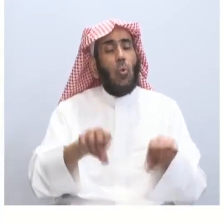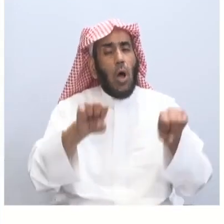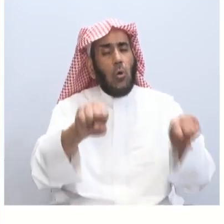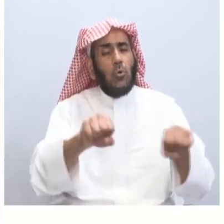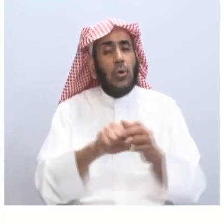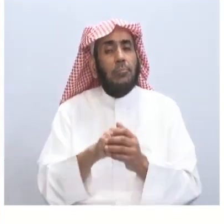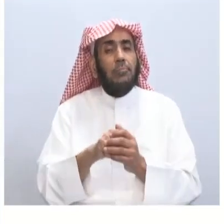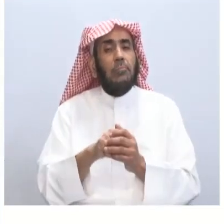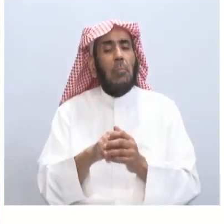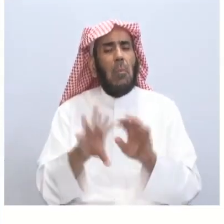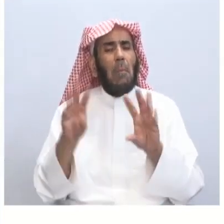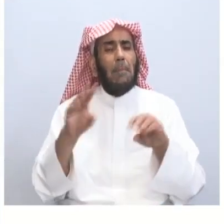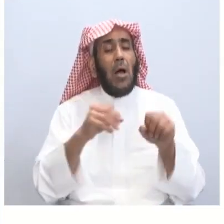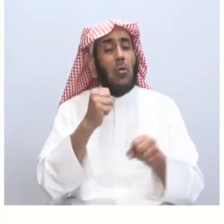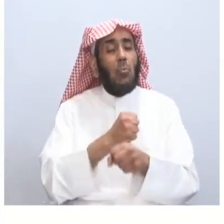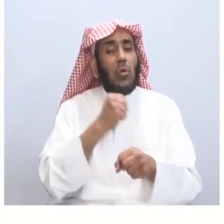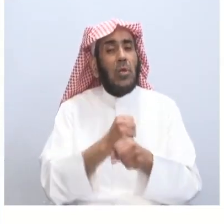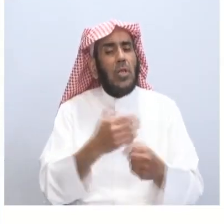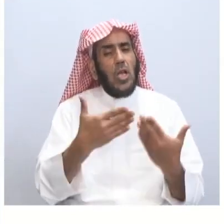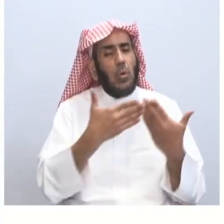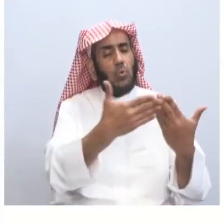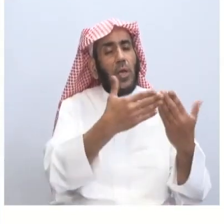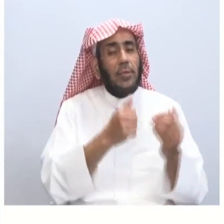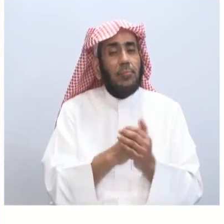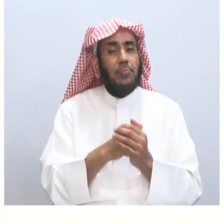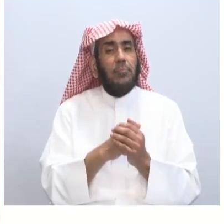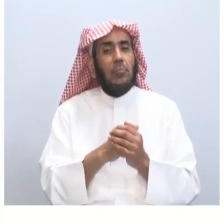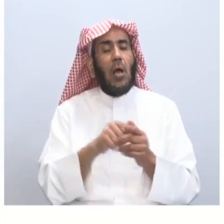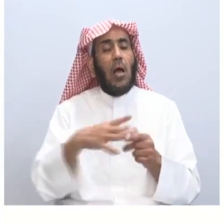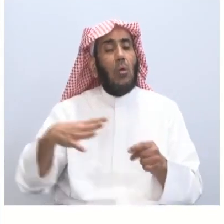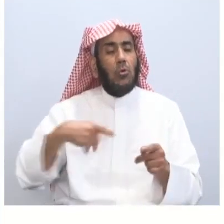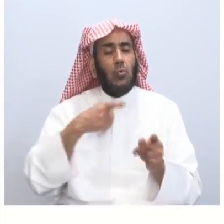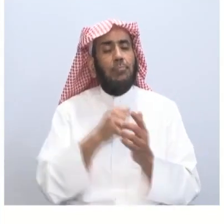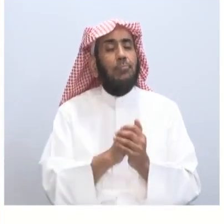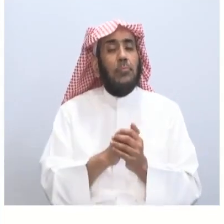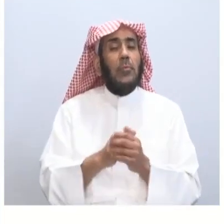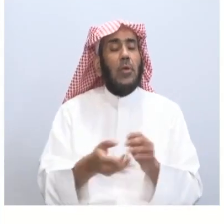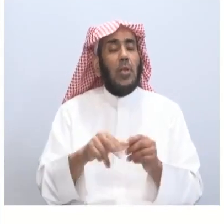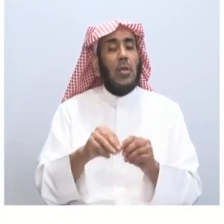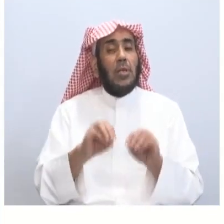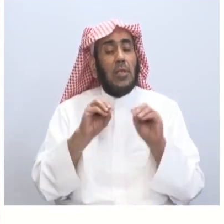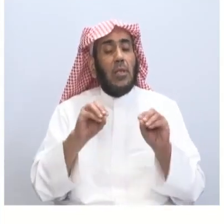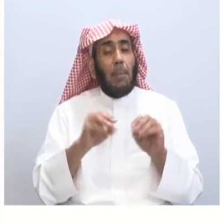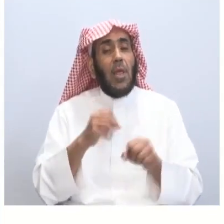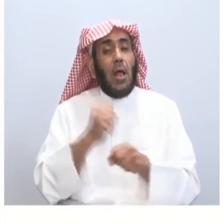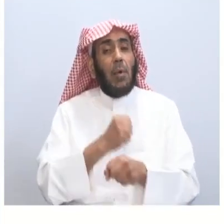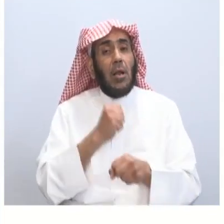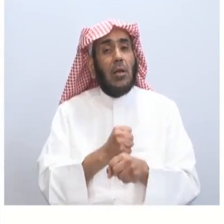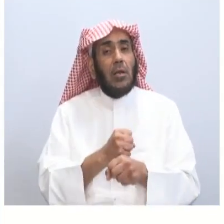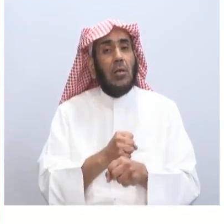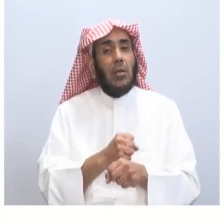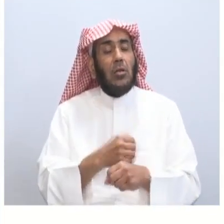وعين بعض الموظفين لمساعده هذا الوالي كذلك تحدثنا من الاعمال